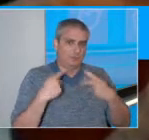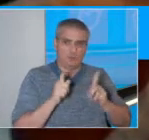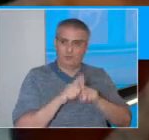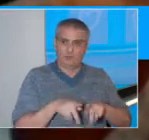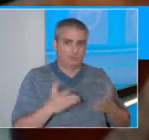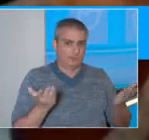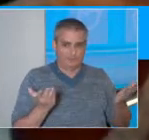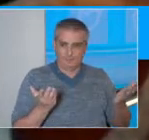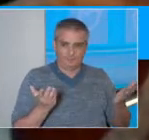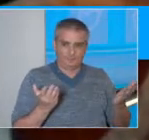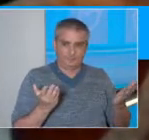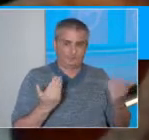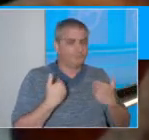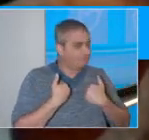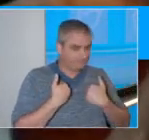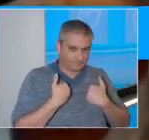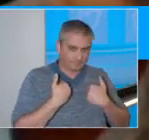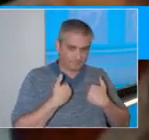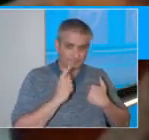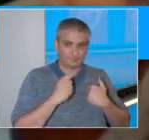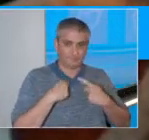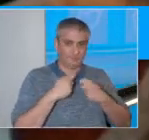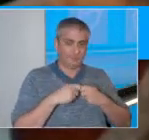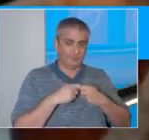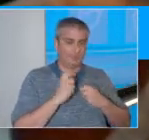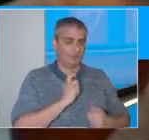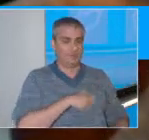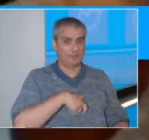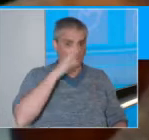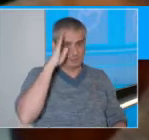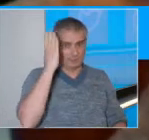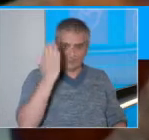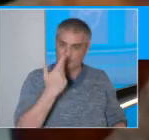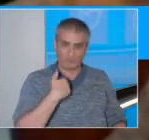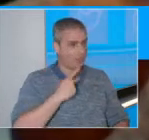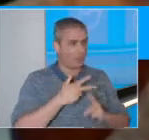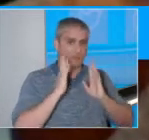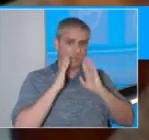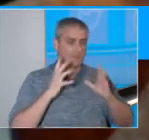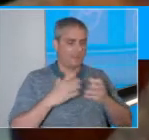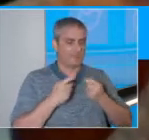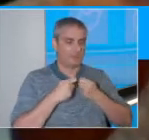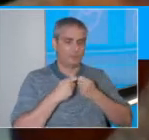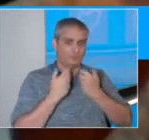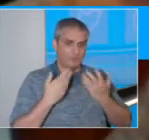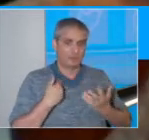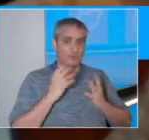תראה, אני כמי שחברת מועצת העיר בחיפה, לא רק מאמינה בחברה משותפת, אלא מאמינה שצריך לעשות חברה